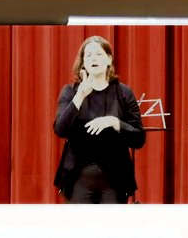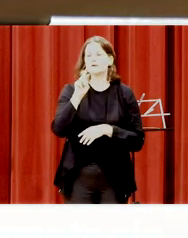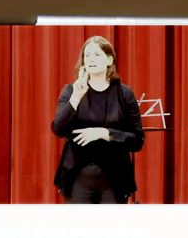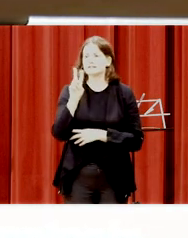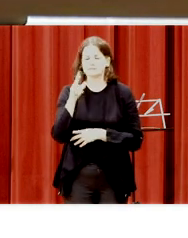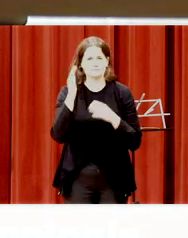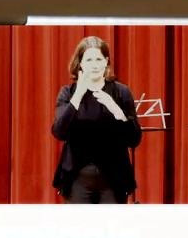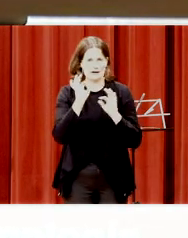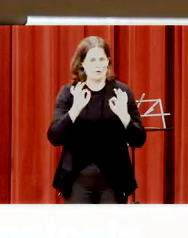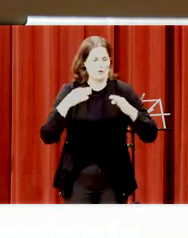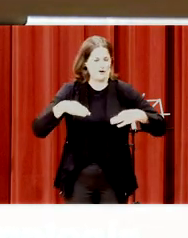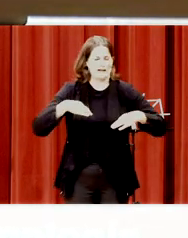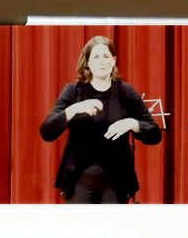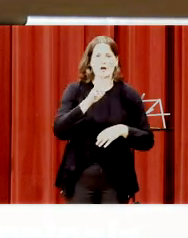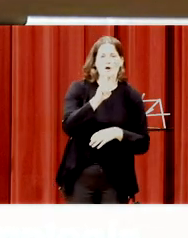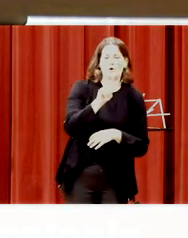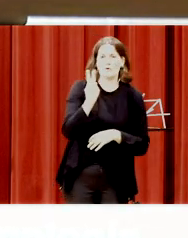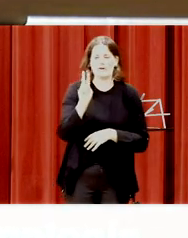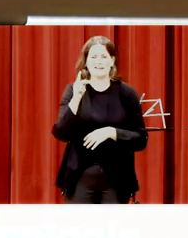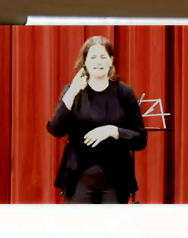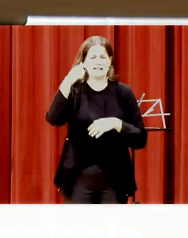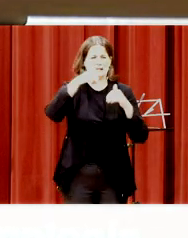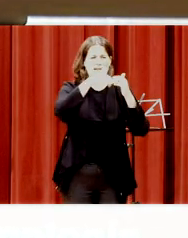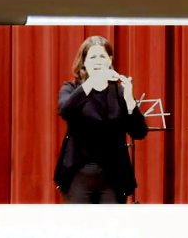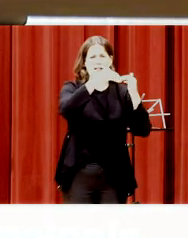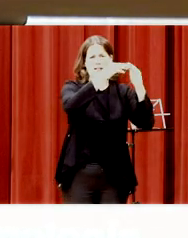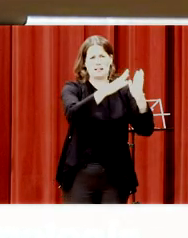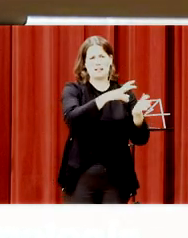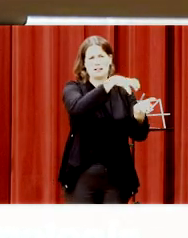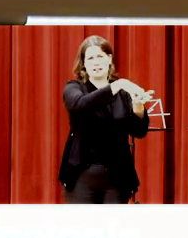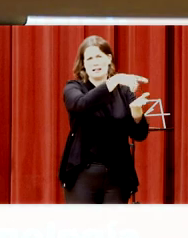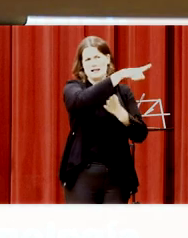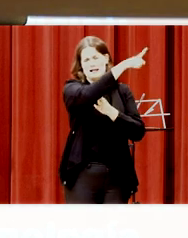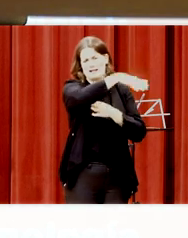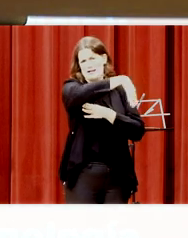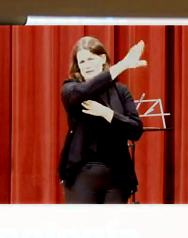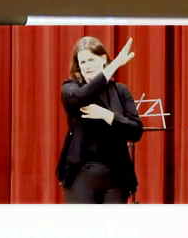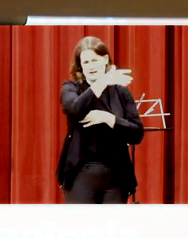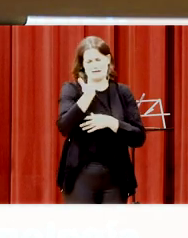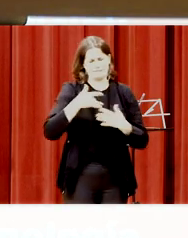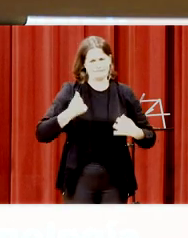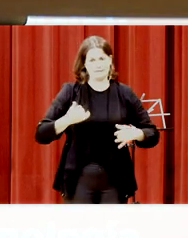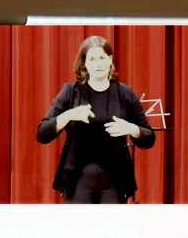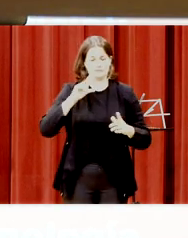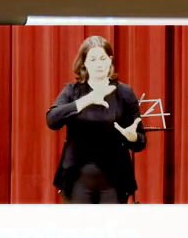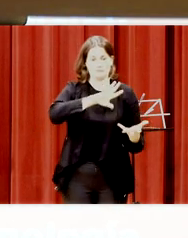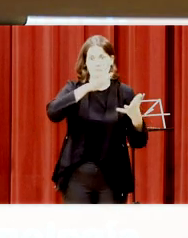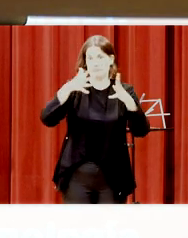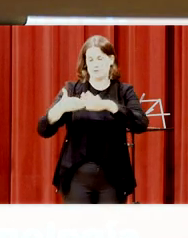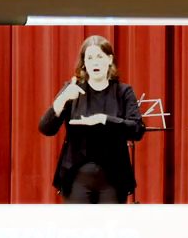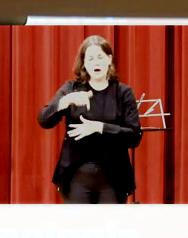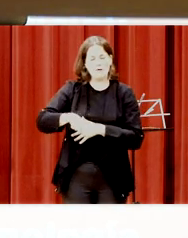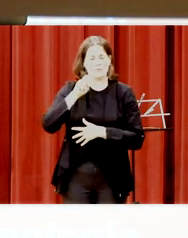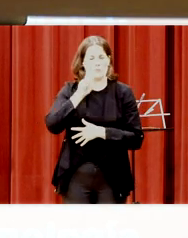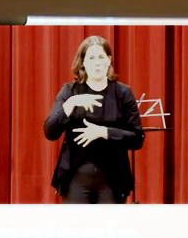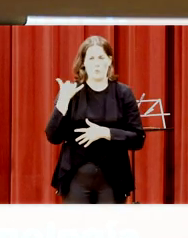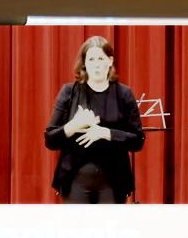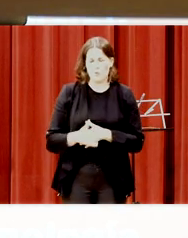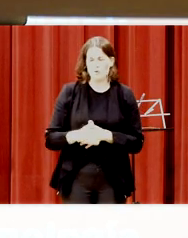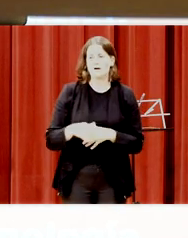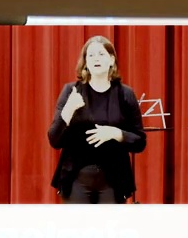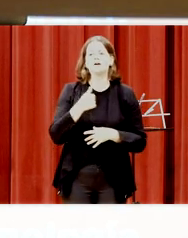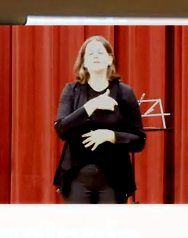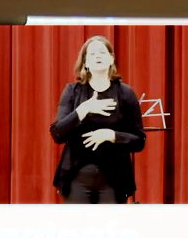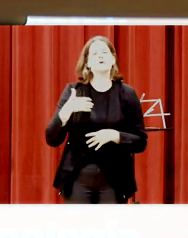avui és increïble. Bueno, jo us vull agrair la invitació per formar part d'aquesta jornada, que jo pensava que era més petit comitè